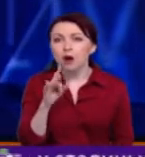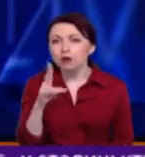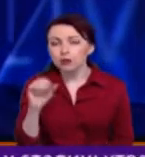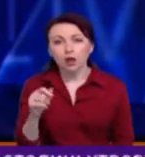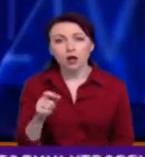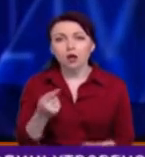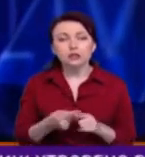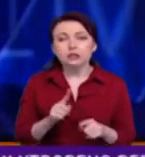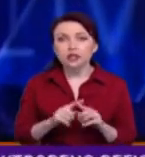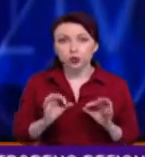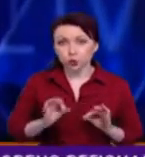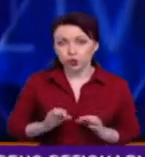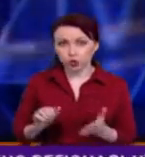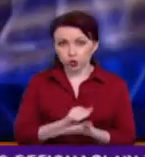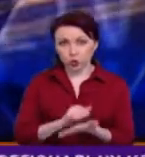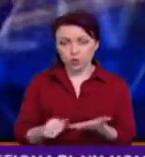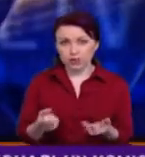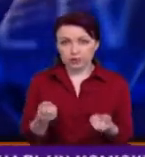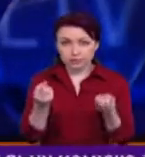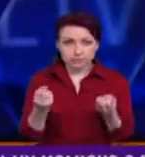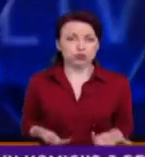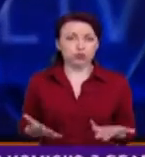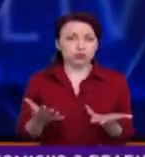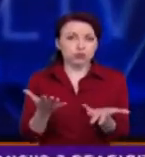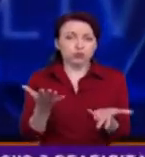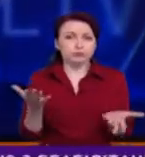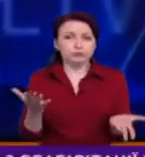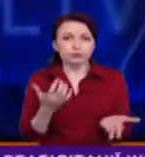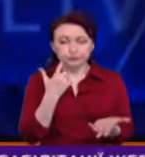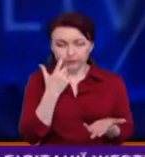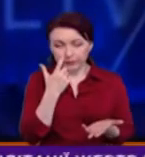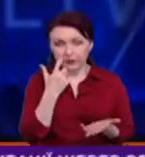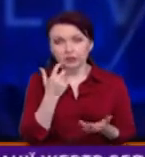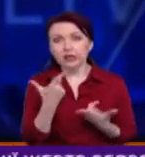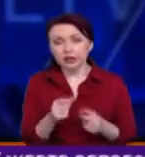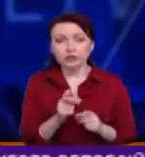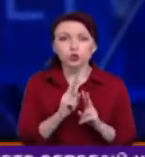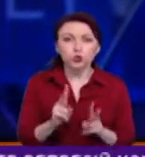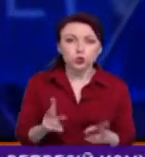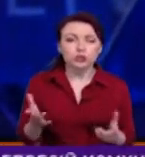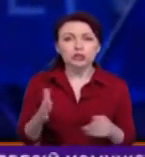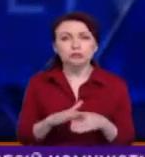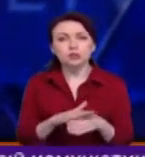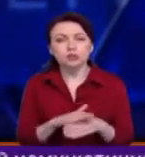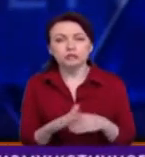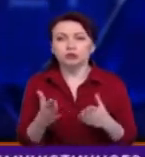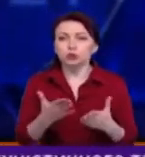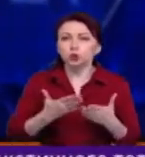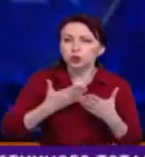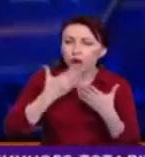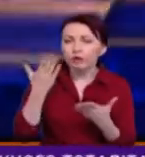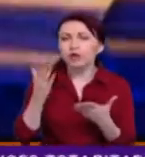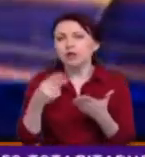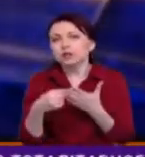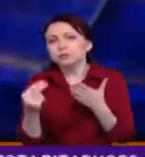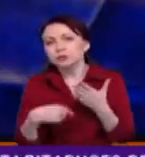не є якимось юридичним документом. Це абсолютно, ну, апеляція до того, що десь хтось там, хтось якесь прізвище прочитав, якийсь